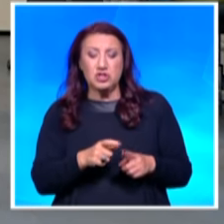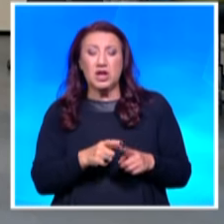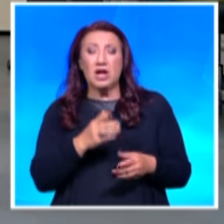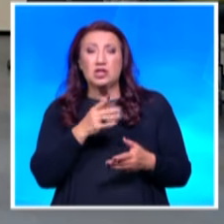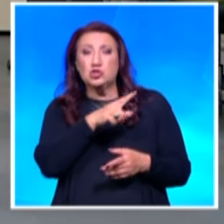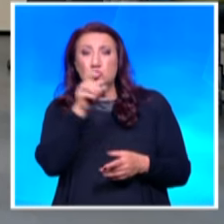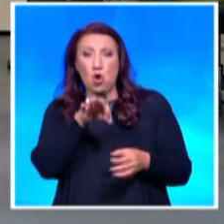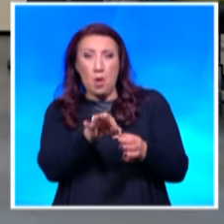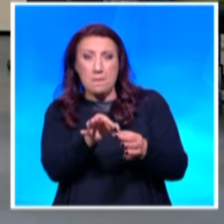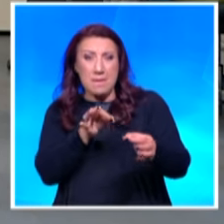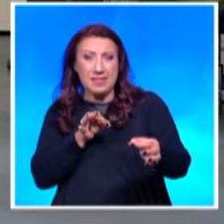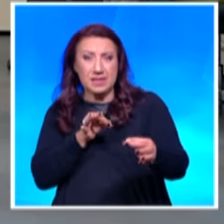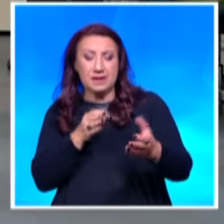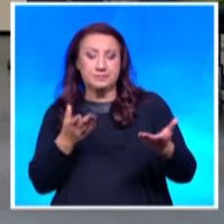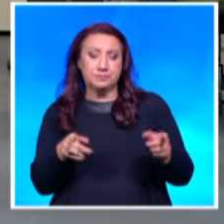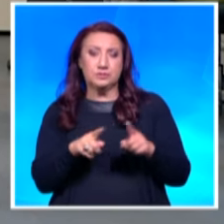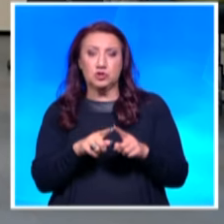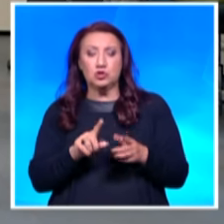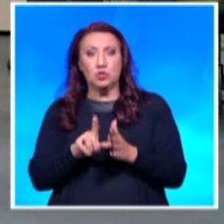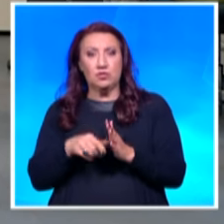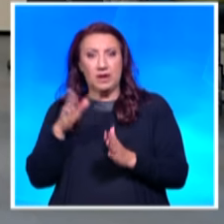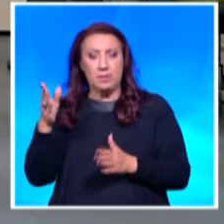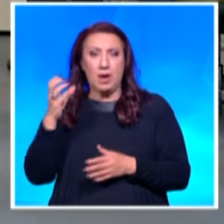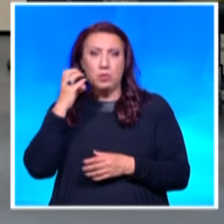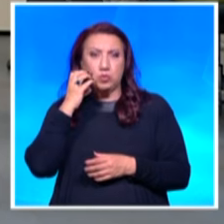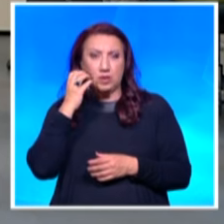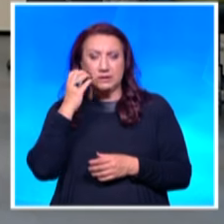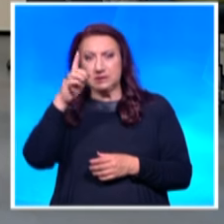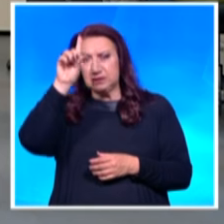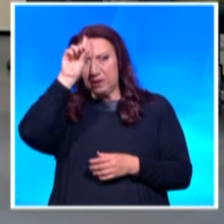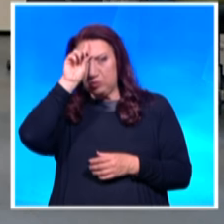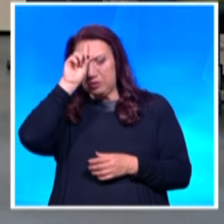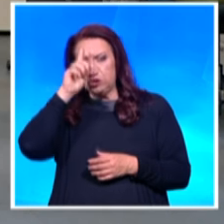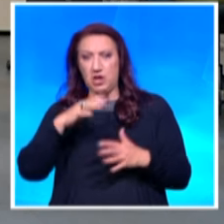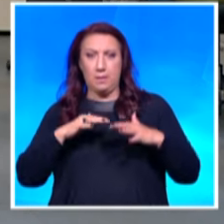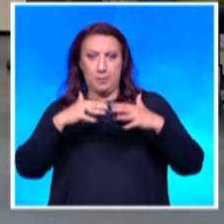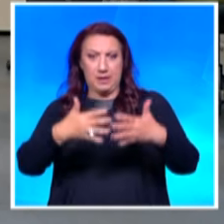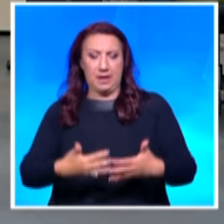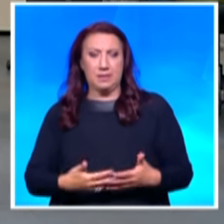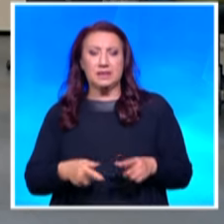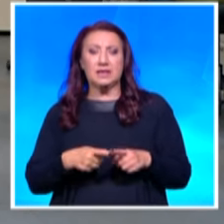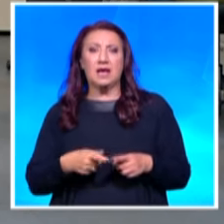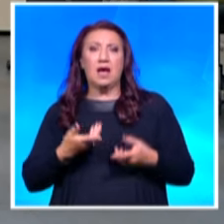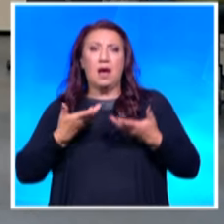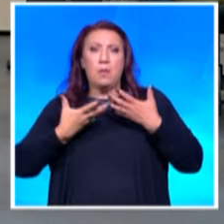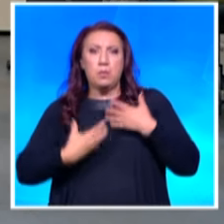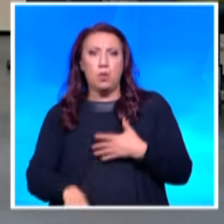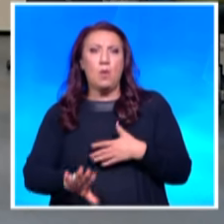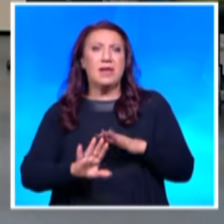В същото време пък в Бургас момиче, жена, бременна, загуби детето си, след като е била удряна в корема